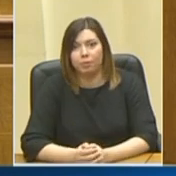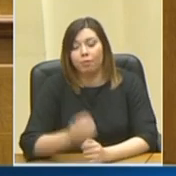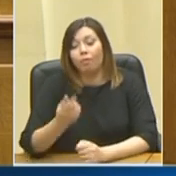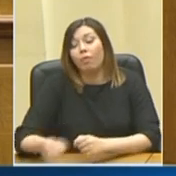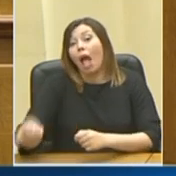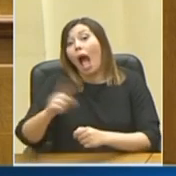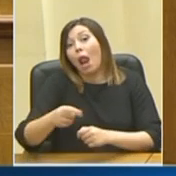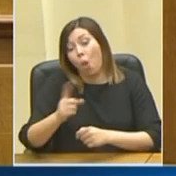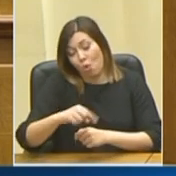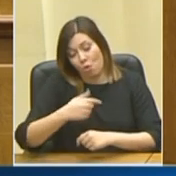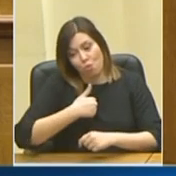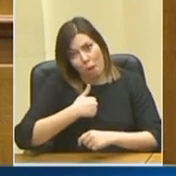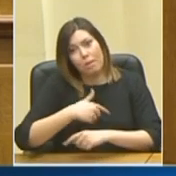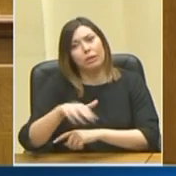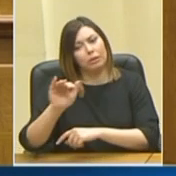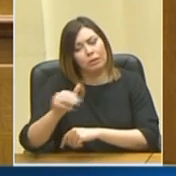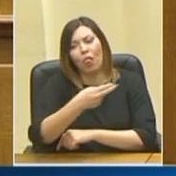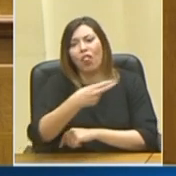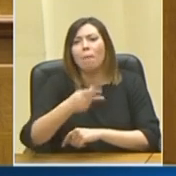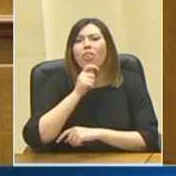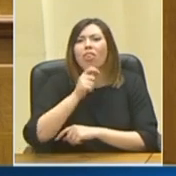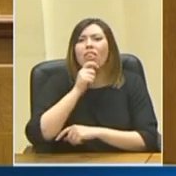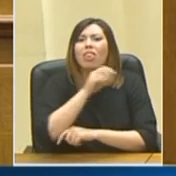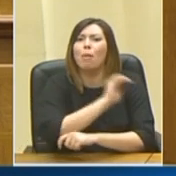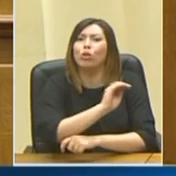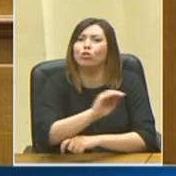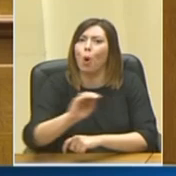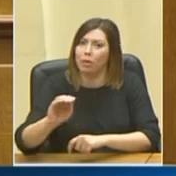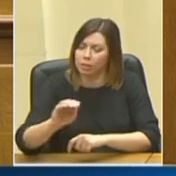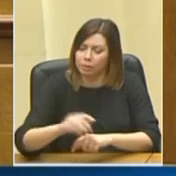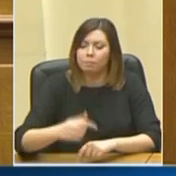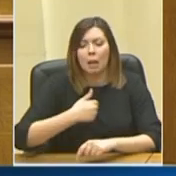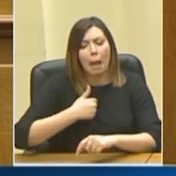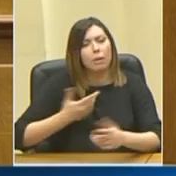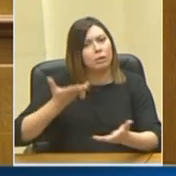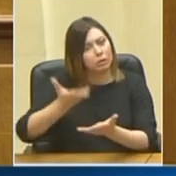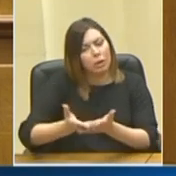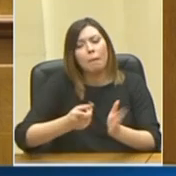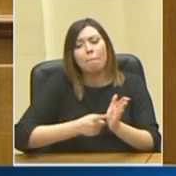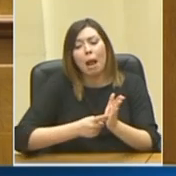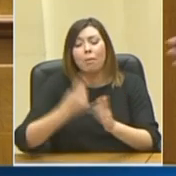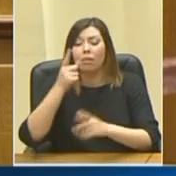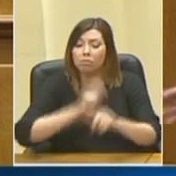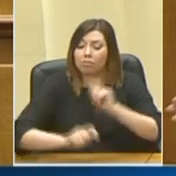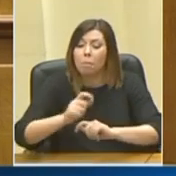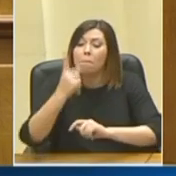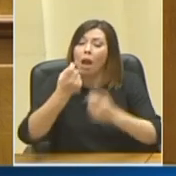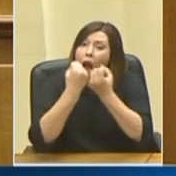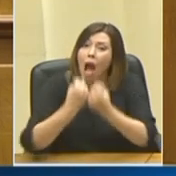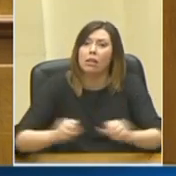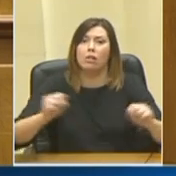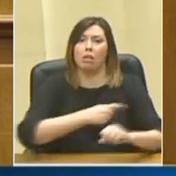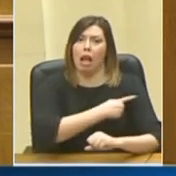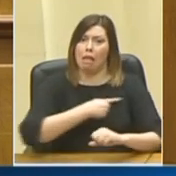Ένα άλλο που είχαμε ζητήσει για τις δημοσκοπήσεις... Είχαμε ζητήσει να ιδρυθεί ανεξάρτητη αρχή. Το είχα πει και στον κύριο Τσίπρα